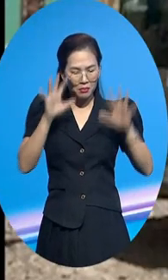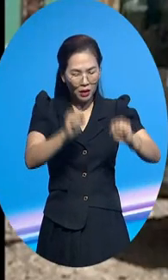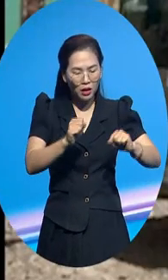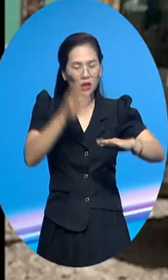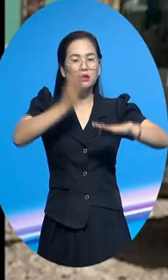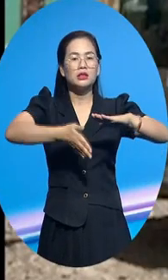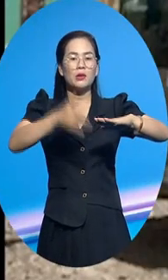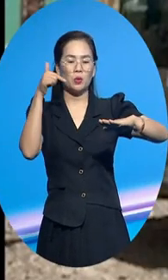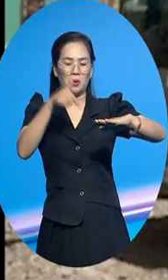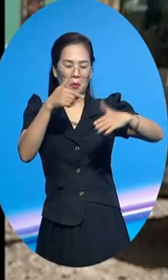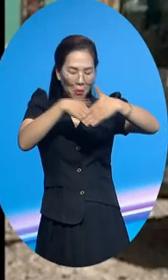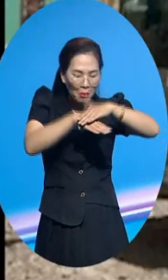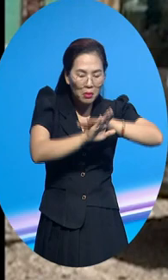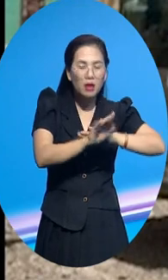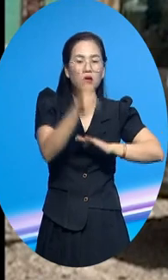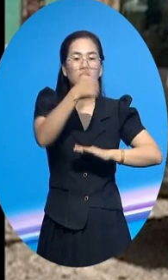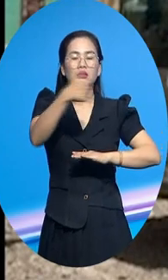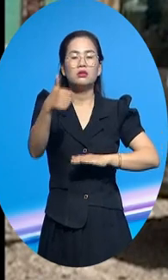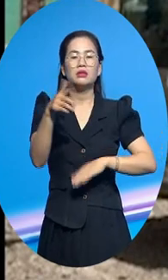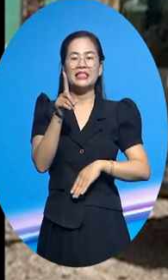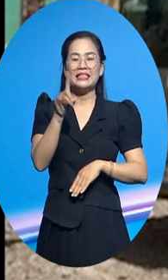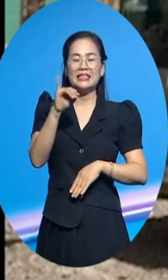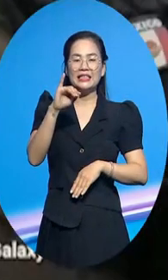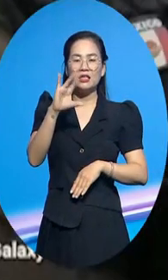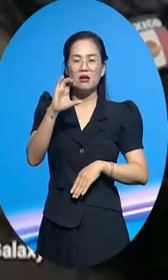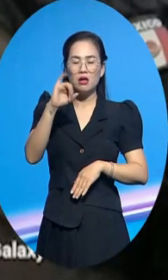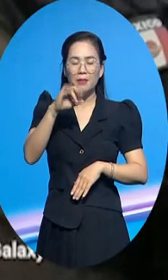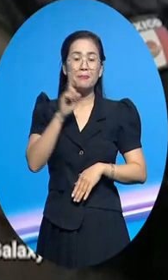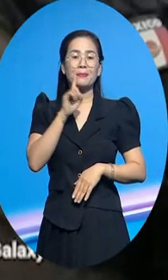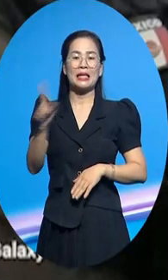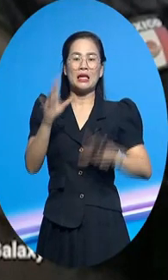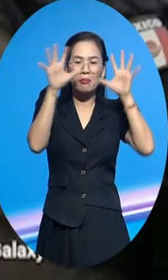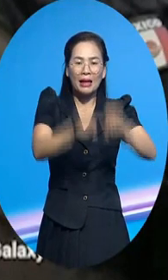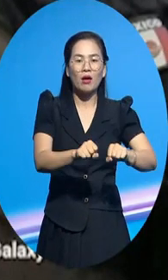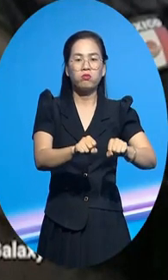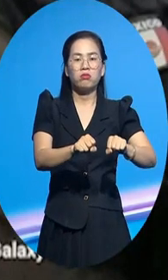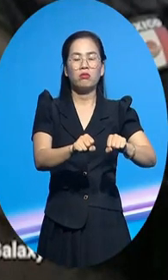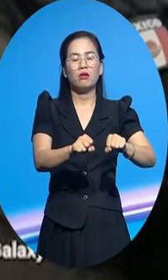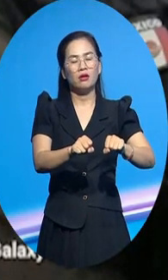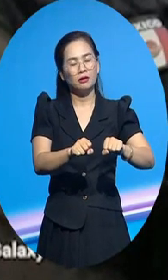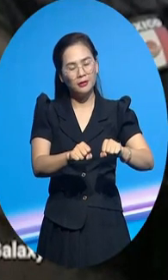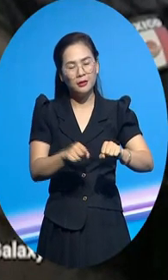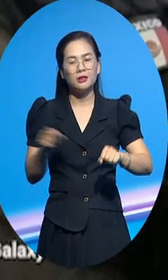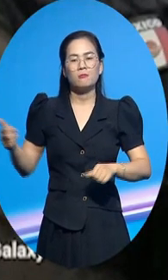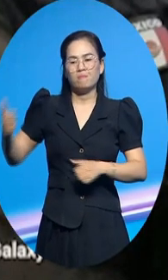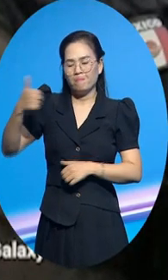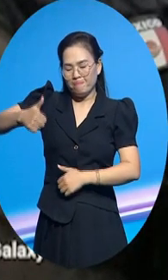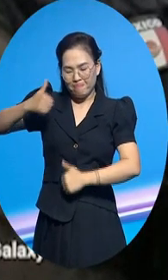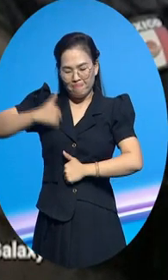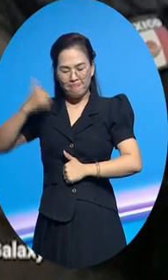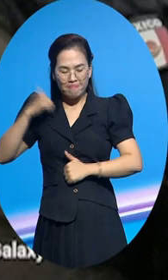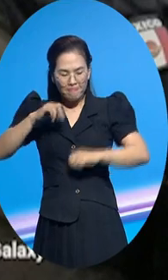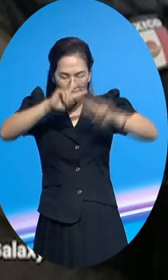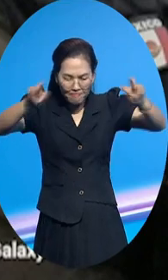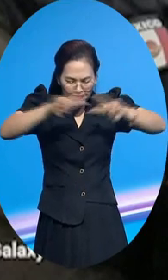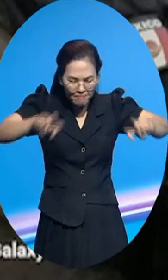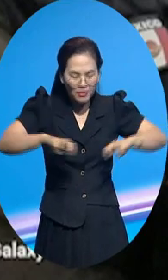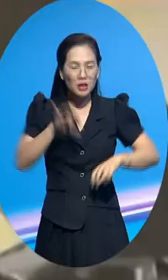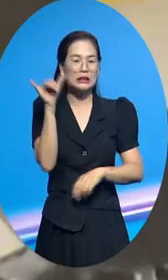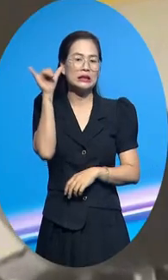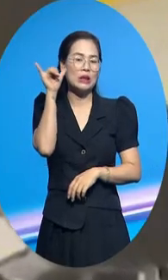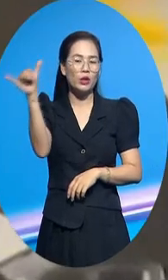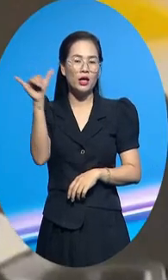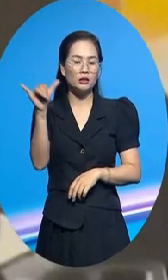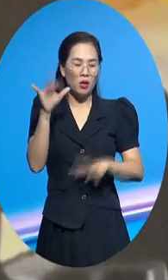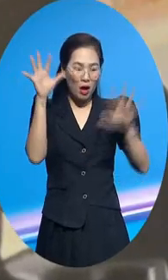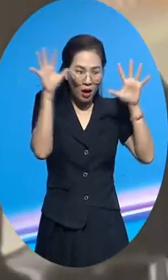Nuevo León giáp biên giới Mỹ trong ngày 17 tháng 5. Sau chiến dịch tìm kiếm kéo dài 6 giờ, cảnh sát đã giải cứu được 49 người tại